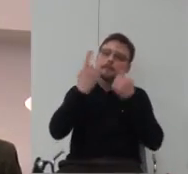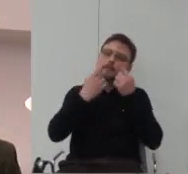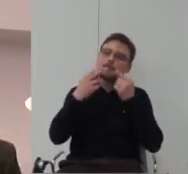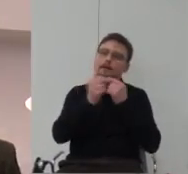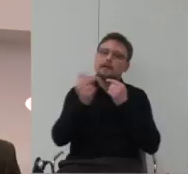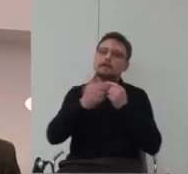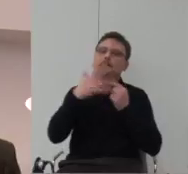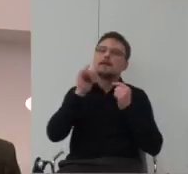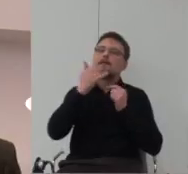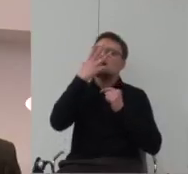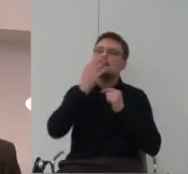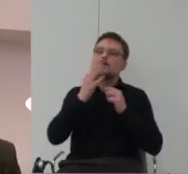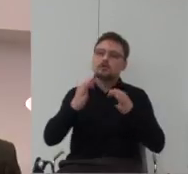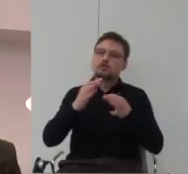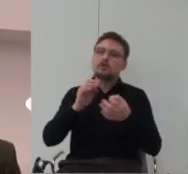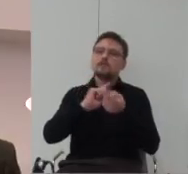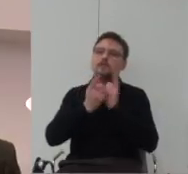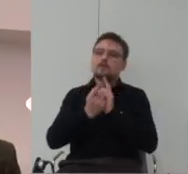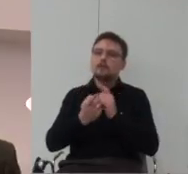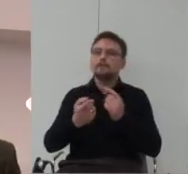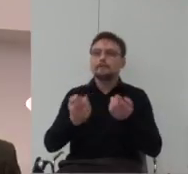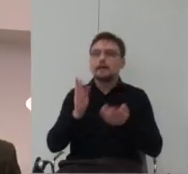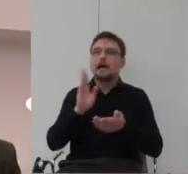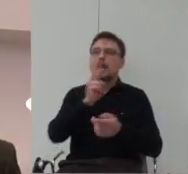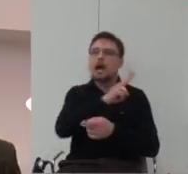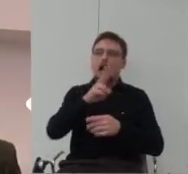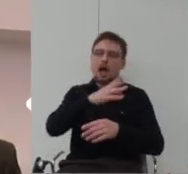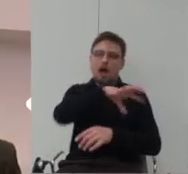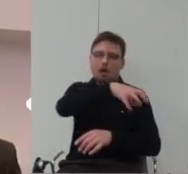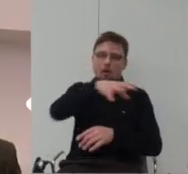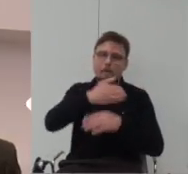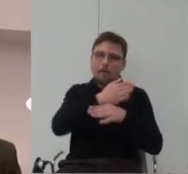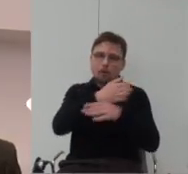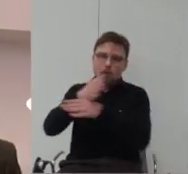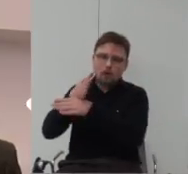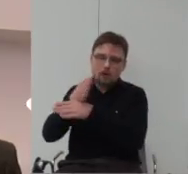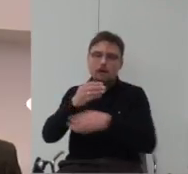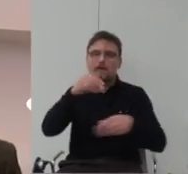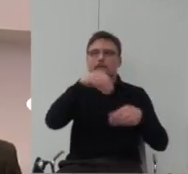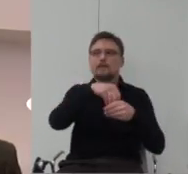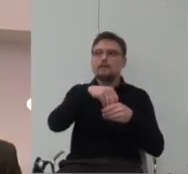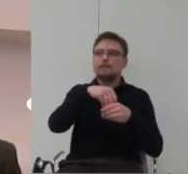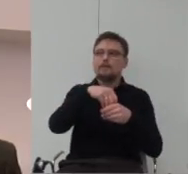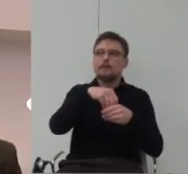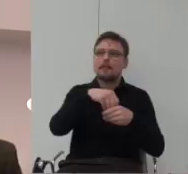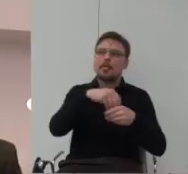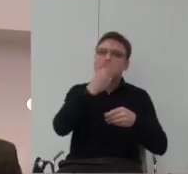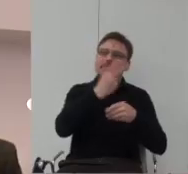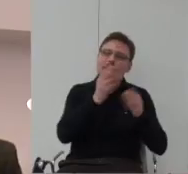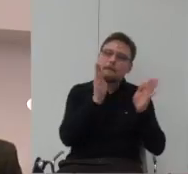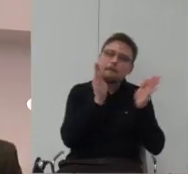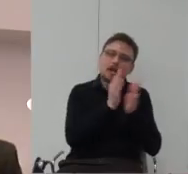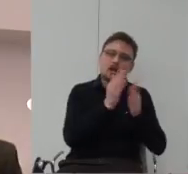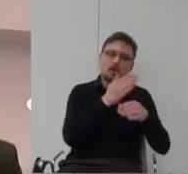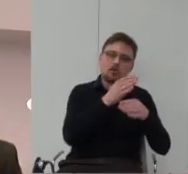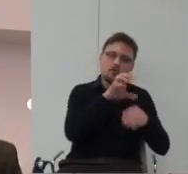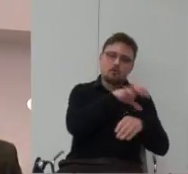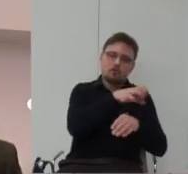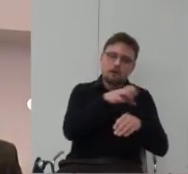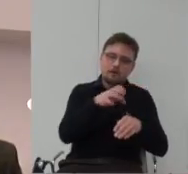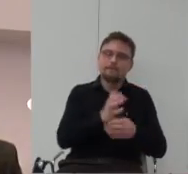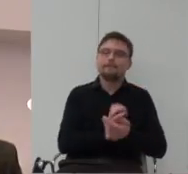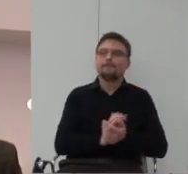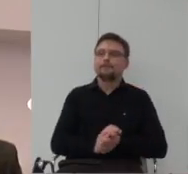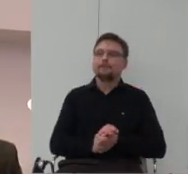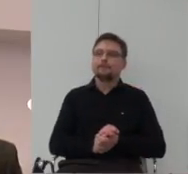To szanowni państwo, my chcąc tutaj, myśląc nad formułą całego dzisiejszego wydarzenia, wymyśliliśmy coś takiego, że ponieważ każdy blok jest podzielony